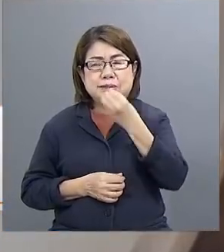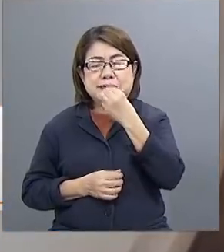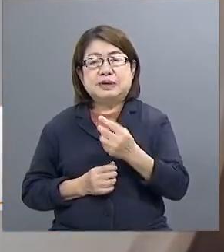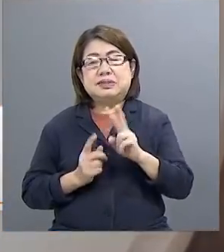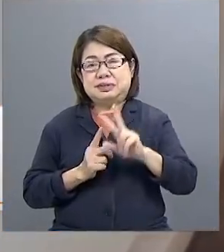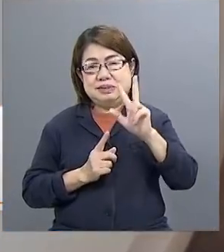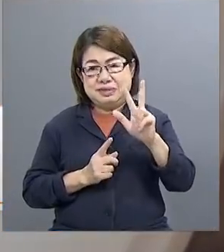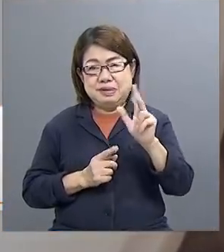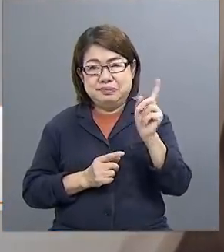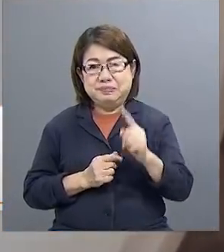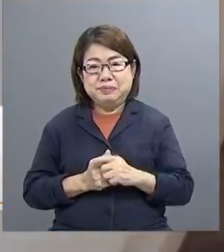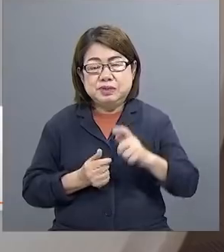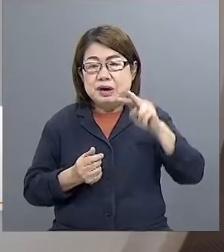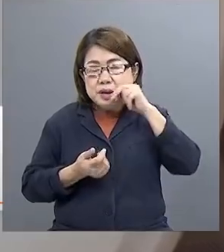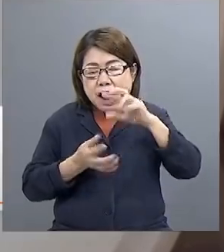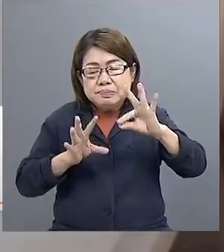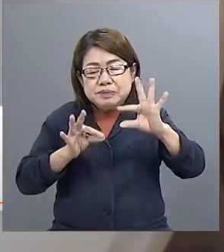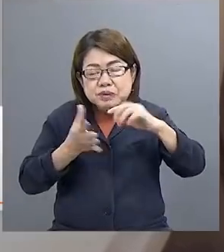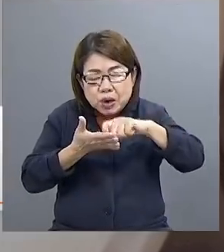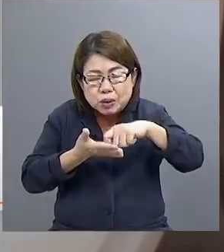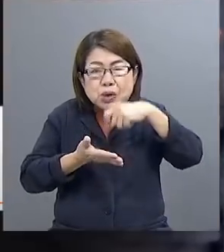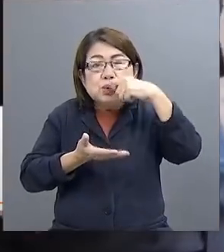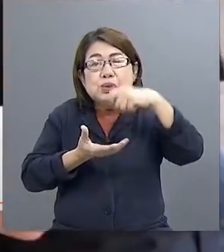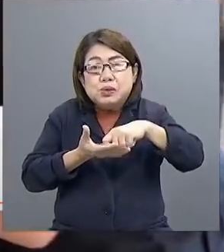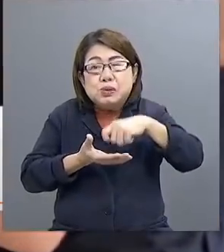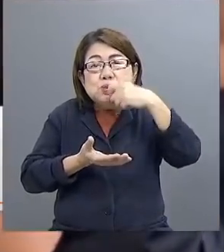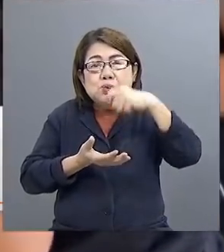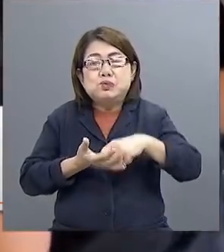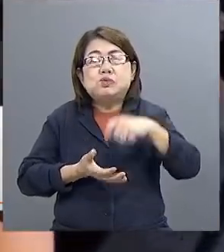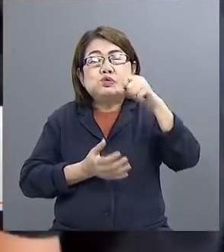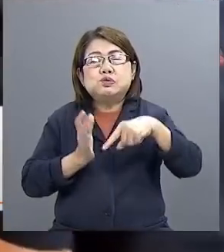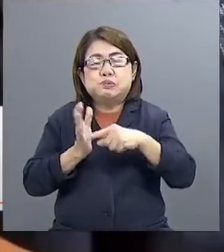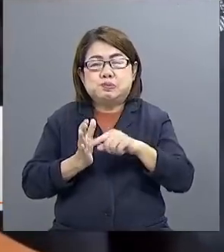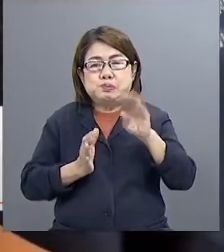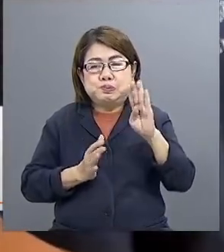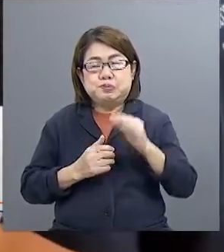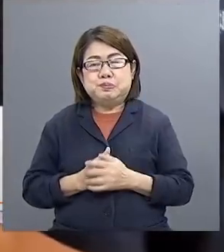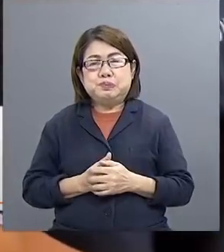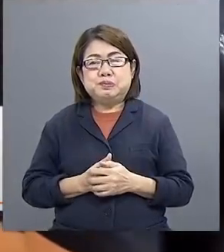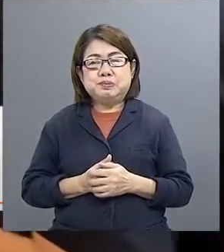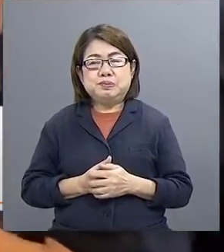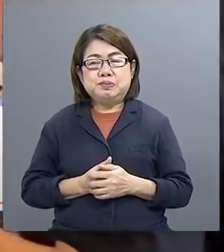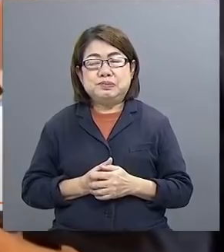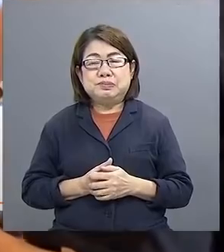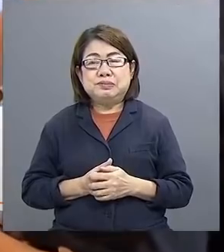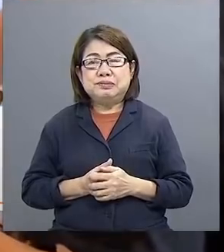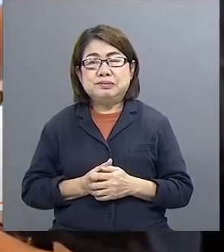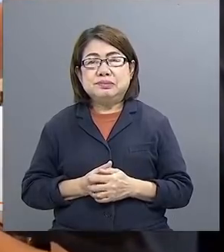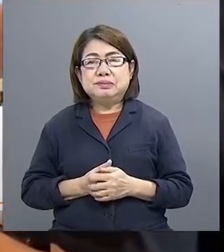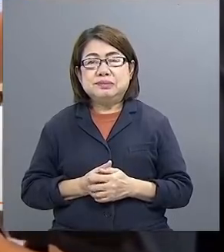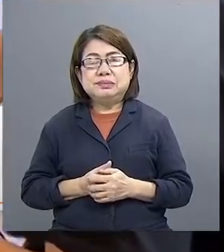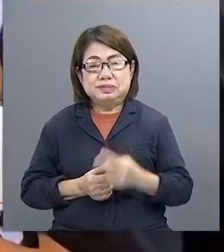เป็นซุปเข้มข้นค่ะเมนูซุปพี่แขกเขามีชื่อว่า When I falling inloveหล่าวหมวกควรจะลา